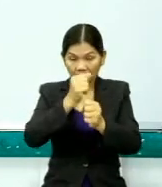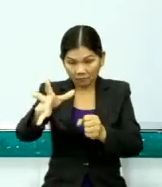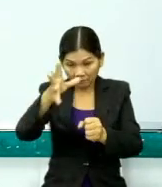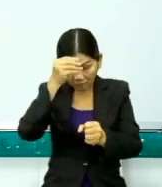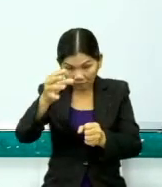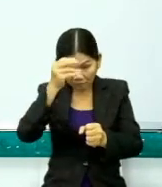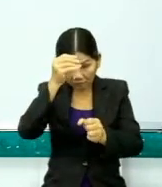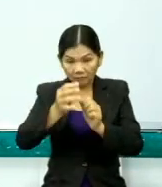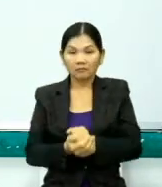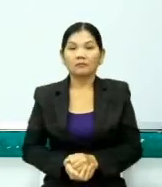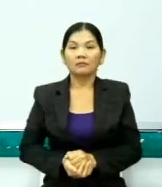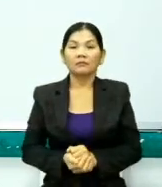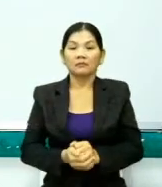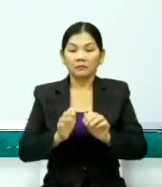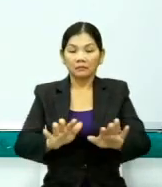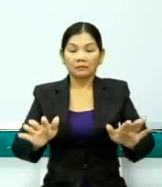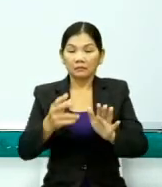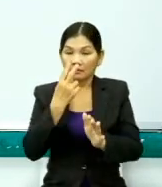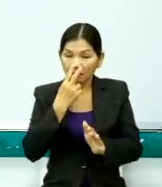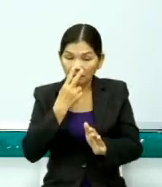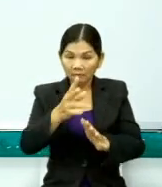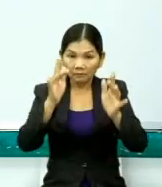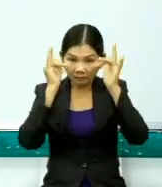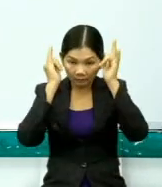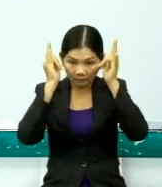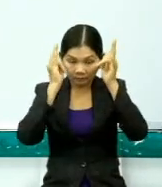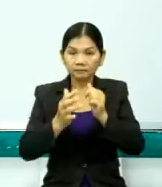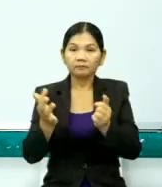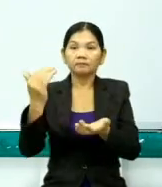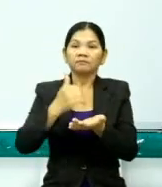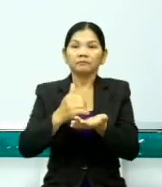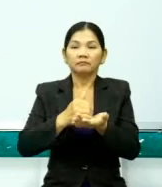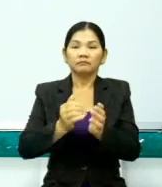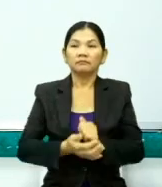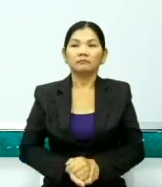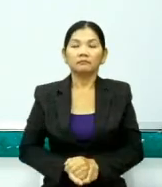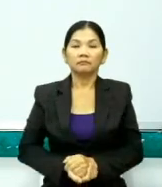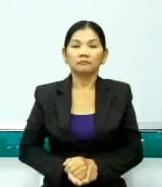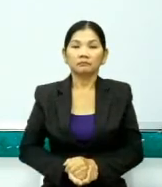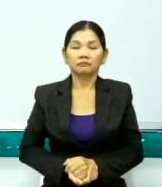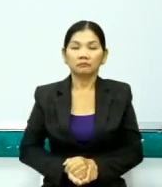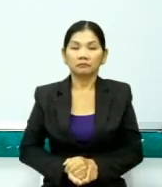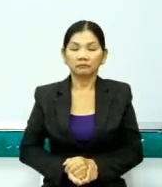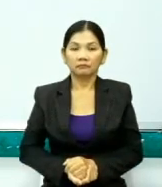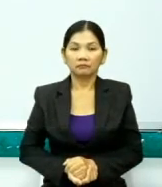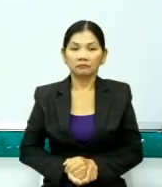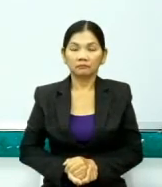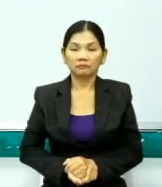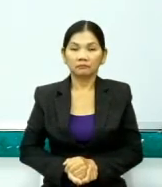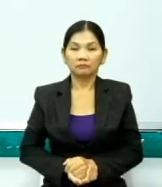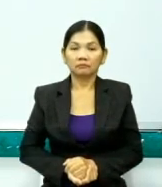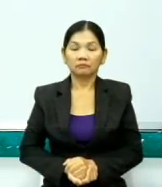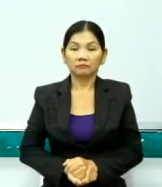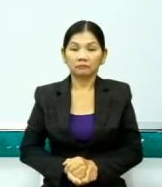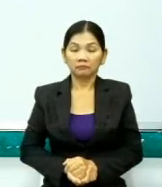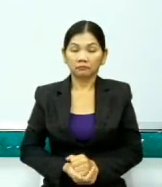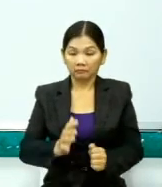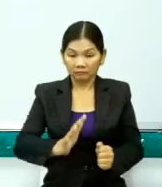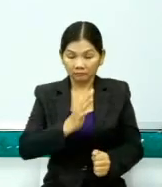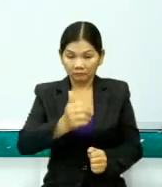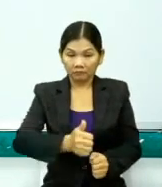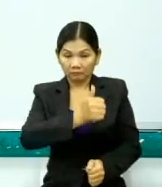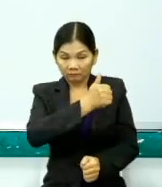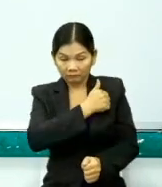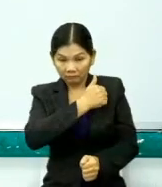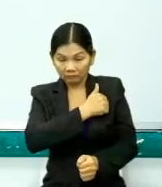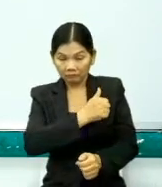xá chả con ai mơ ca bằng riêng được bọn nè cô mà đồng tiền chả nơi tám chả phép lê ca bọc